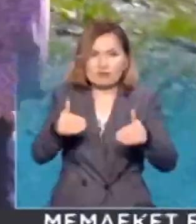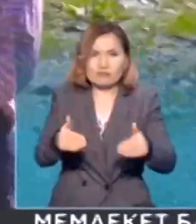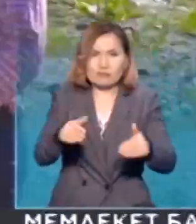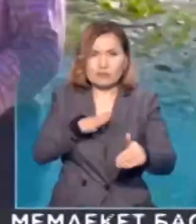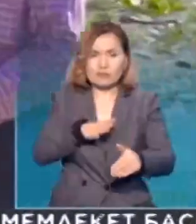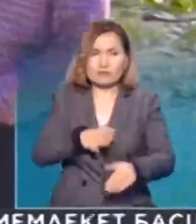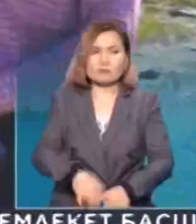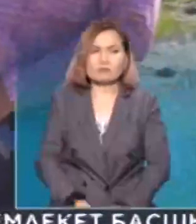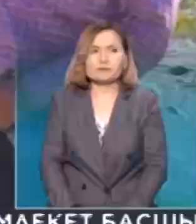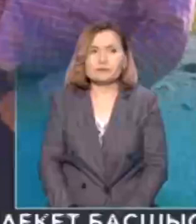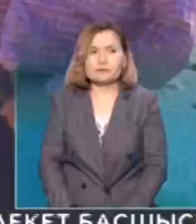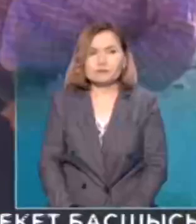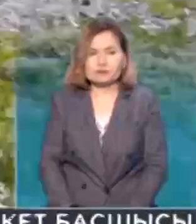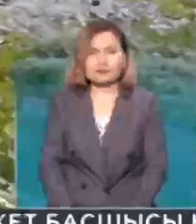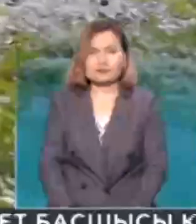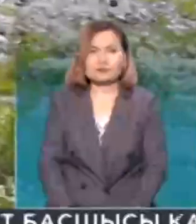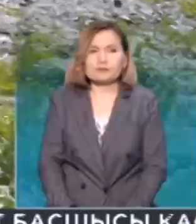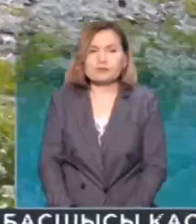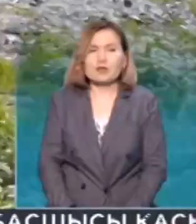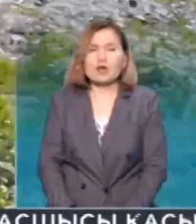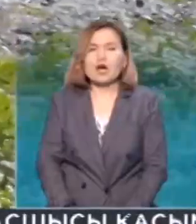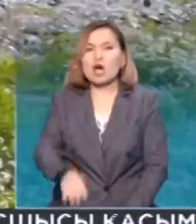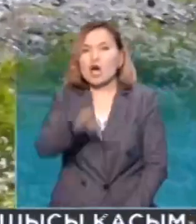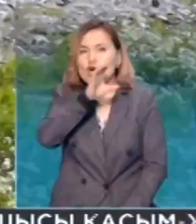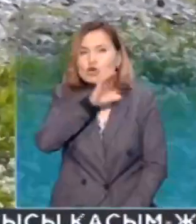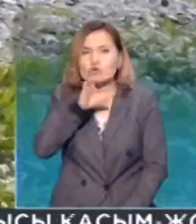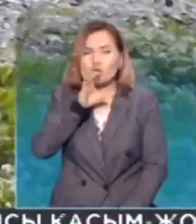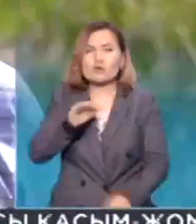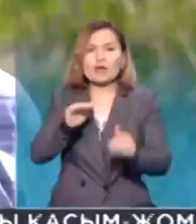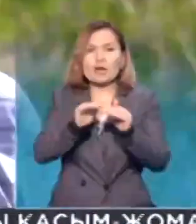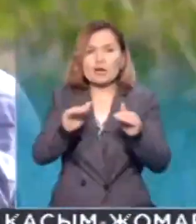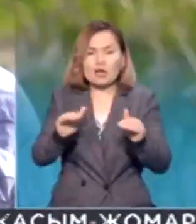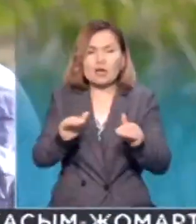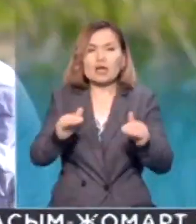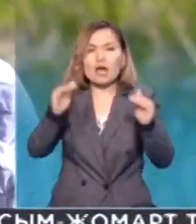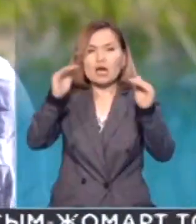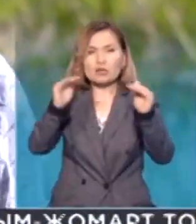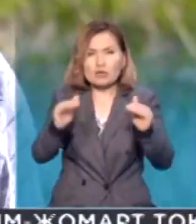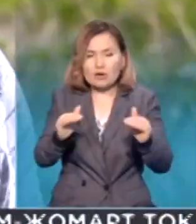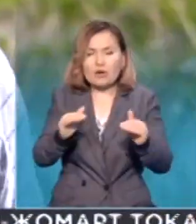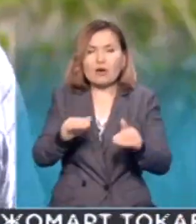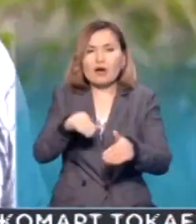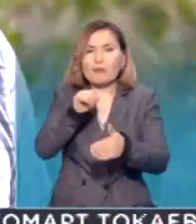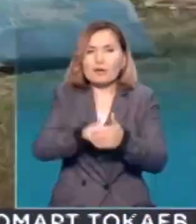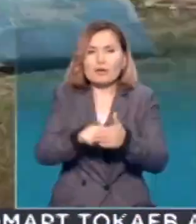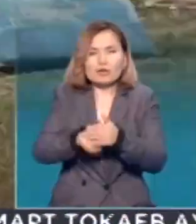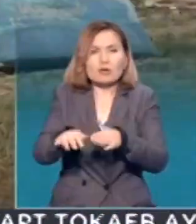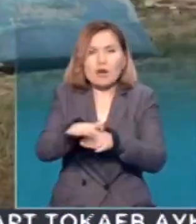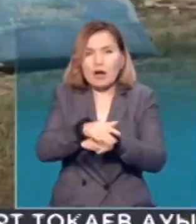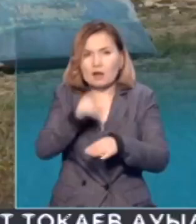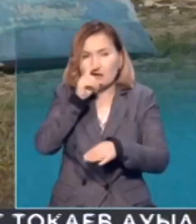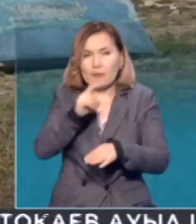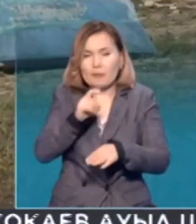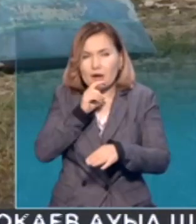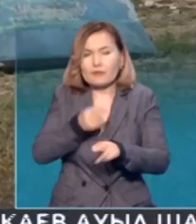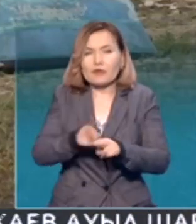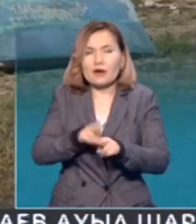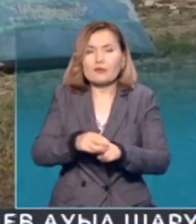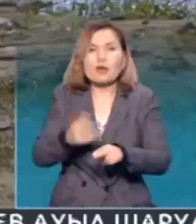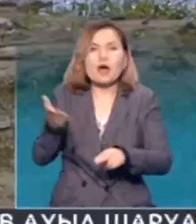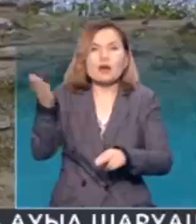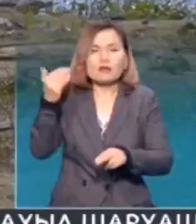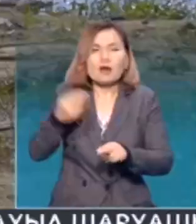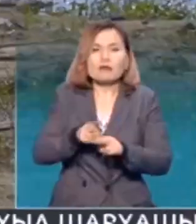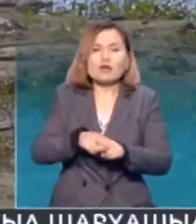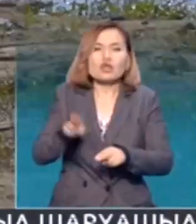Вода здесь стояла, рыбу вот здесь вот ловили. Судың деңгейі неліктен төмендеп бара жатқан тұрғындар да түсінбей жүр. Бұрын осы маңда қалқымалы шағын баржалар